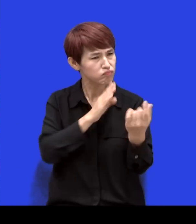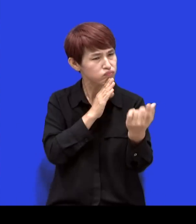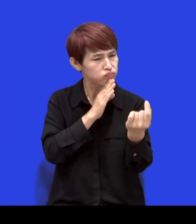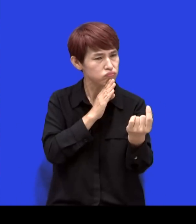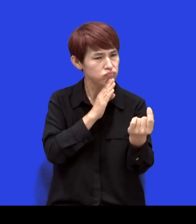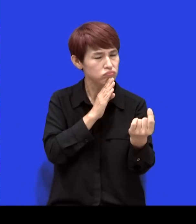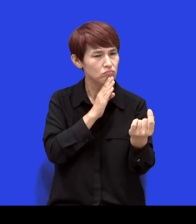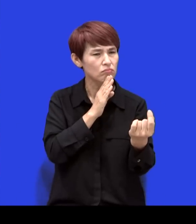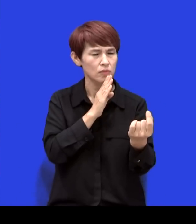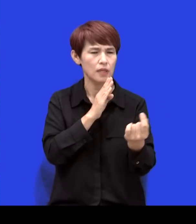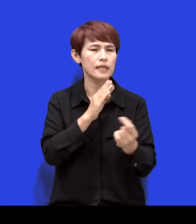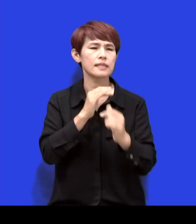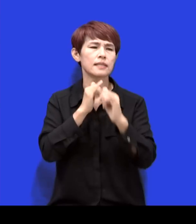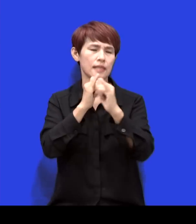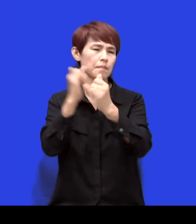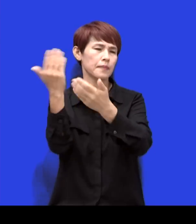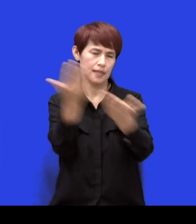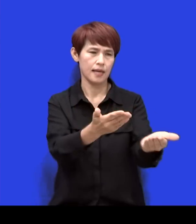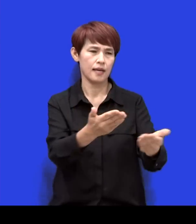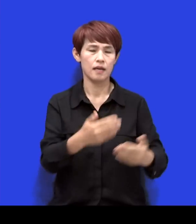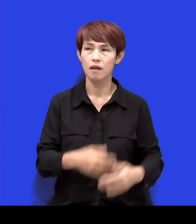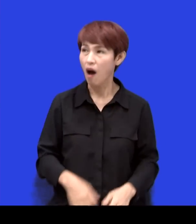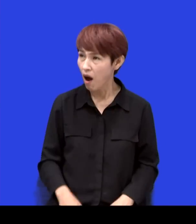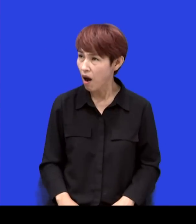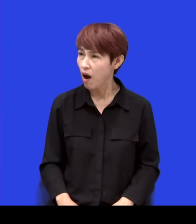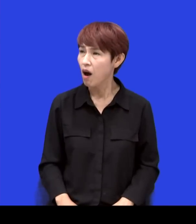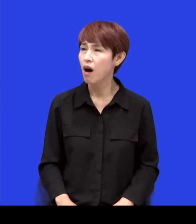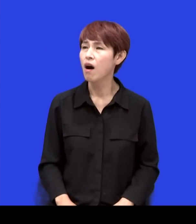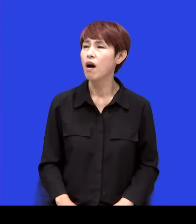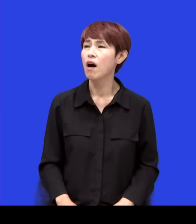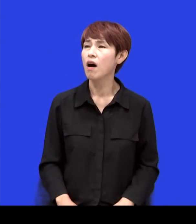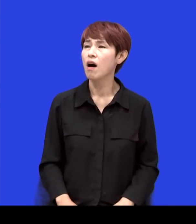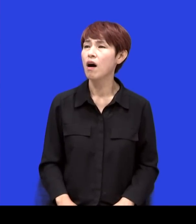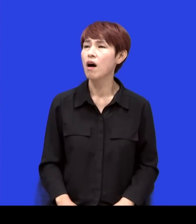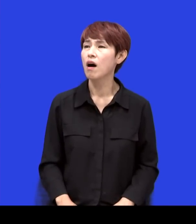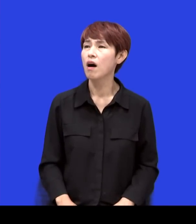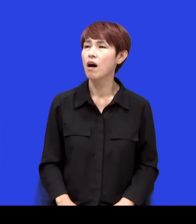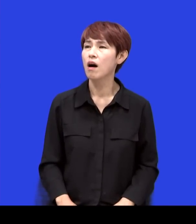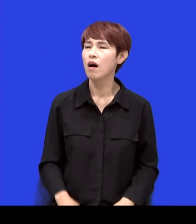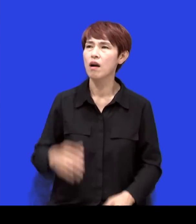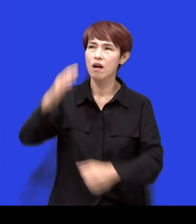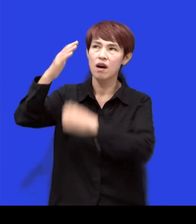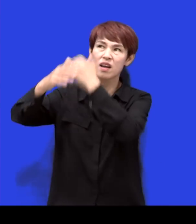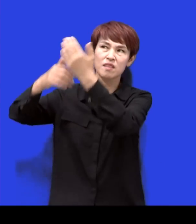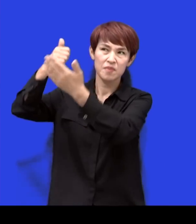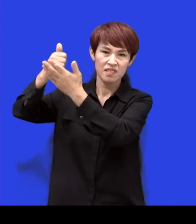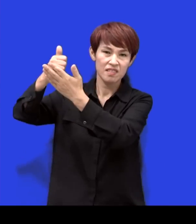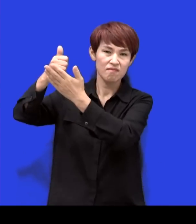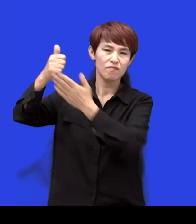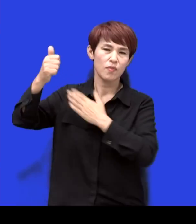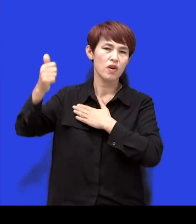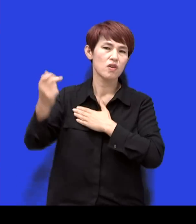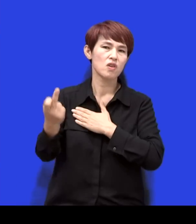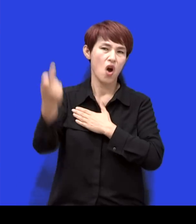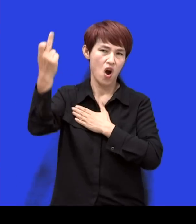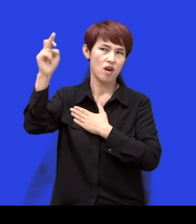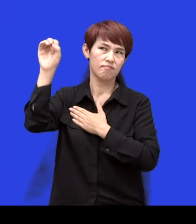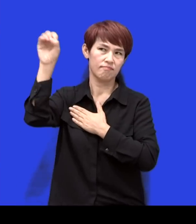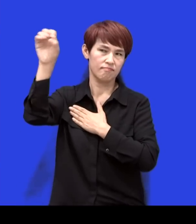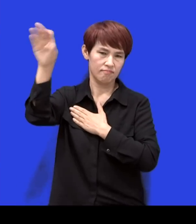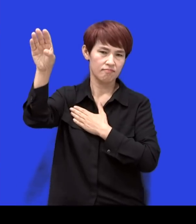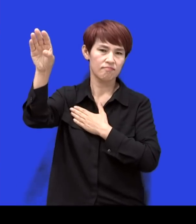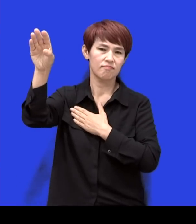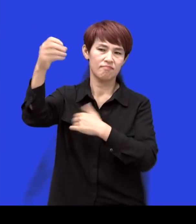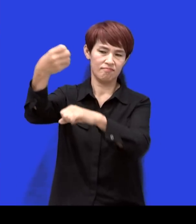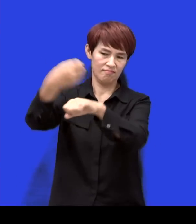아니야. 그러니까 받아 이러더라고요. 근데 그거는 지금 생각해 보면 약간 하나님이 저희 형의 입을 빌어서 얘기한